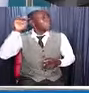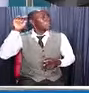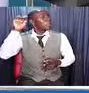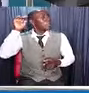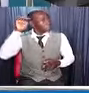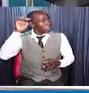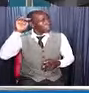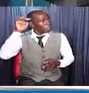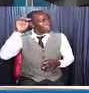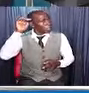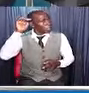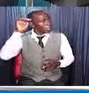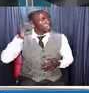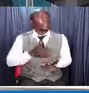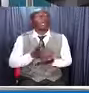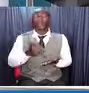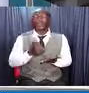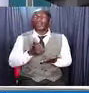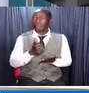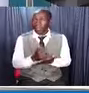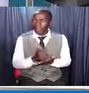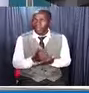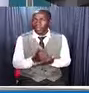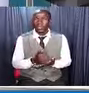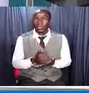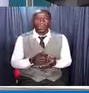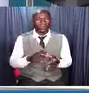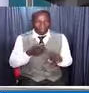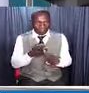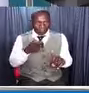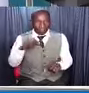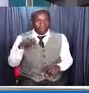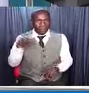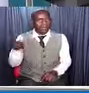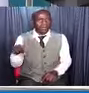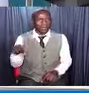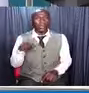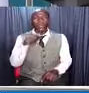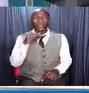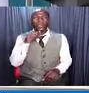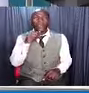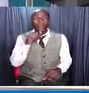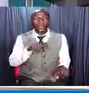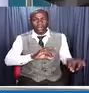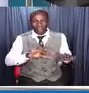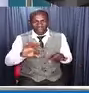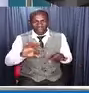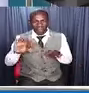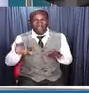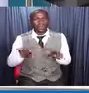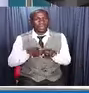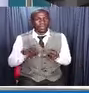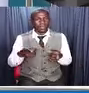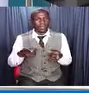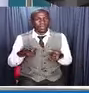Usikie. Listen. Bwana Yesu asifiwe sana. Amen. Ukitoka hapa. Once you're out of here. Utatoka kama ulivyokuja. You'll not come as you